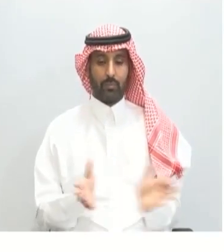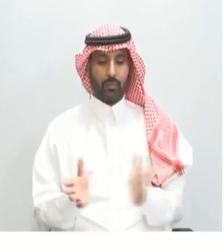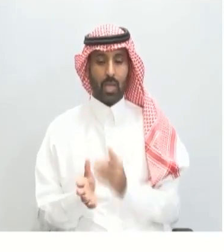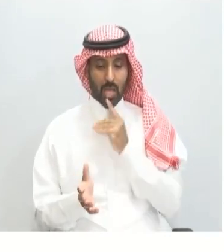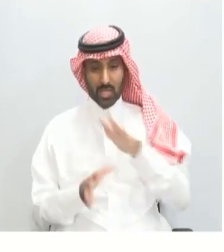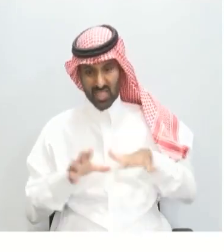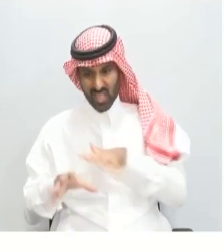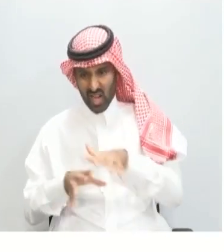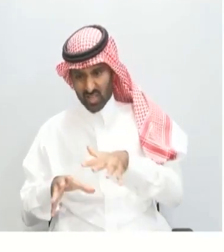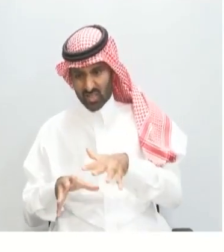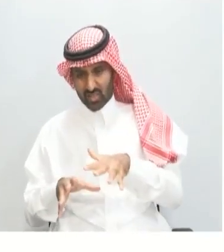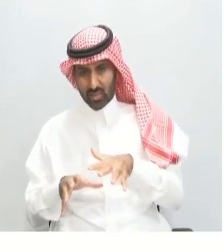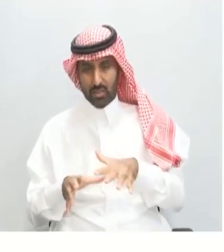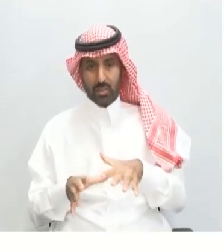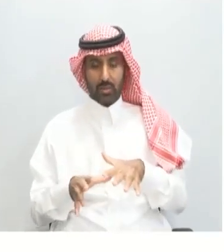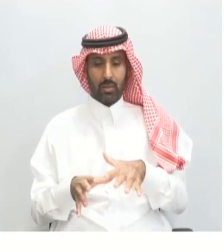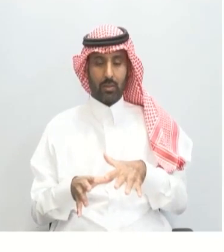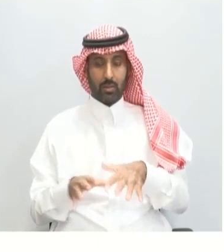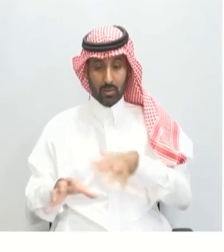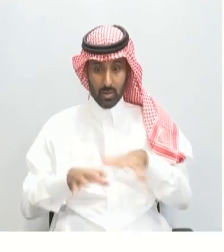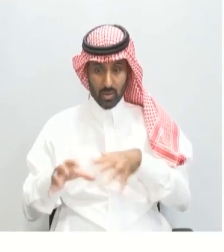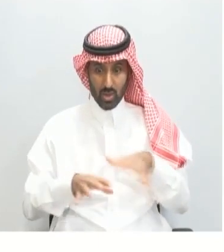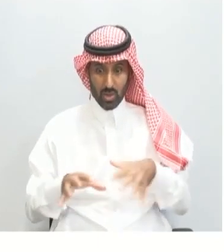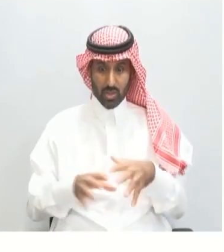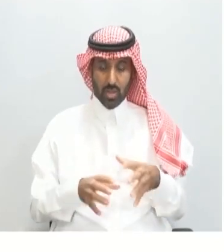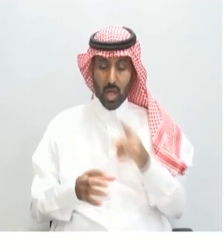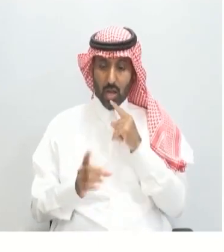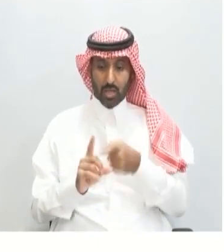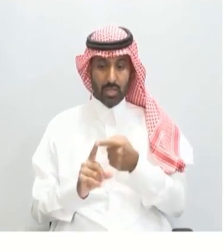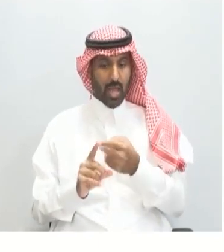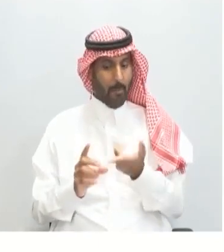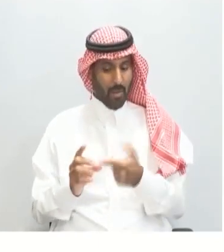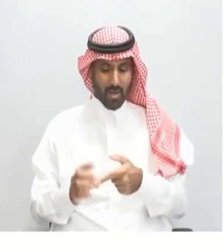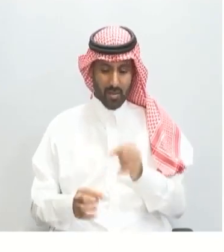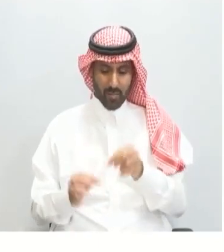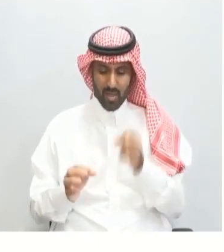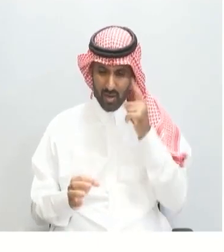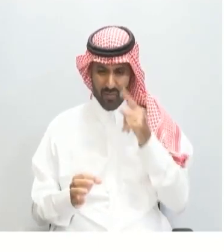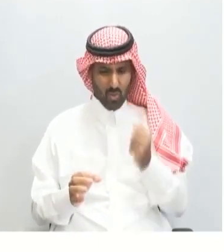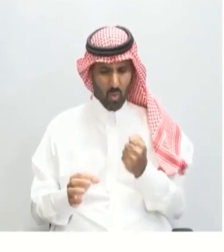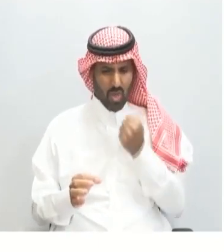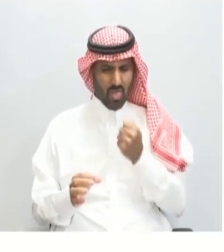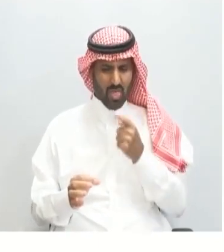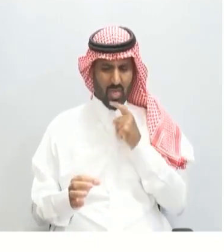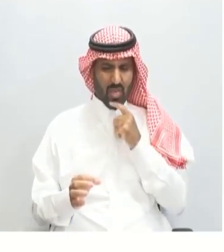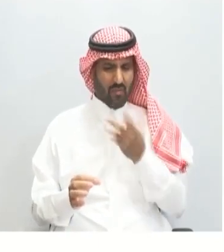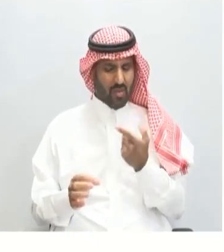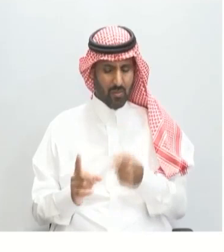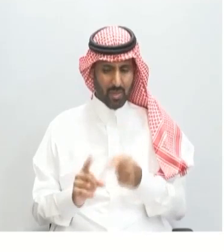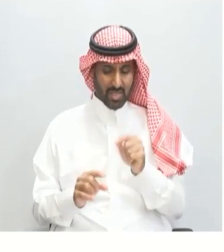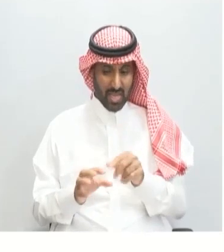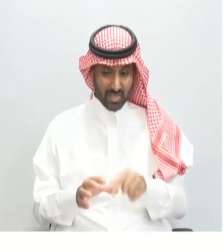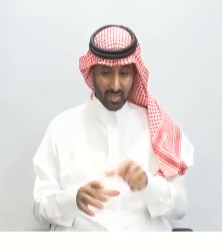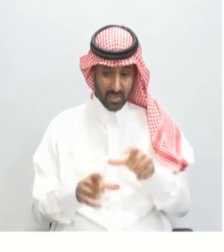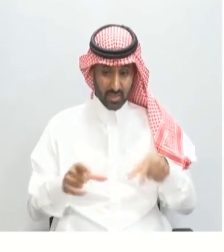الزلازل ابناء وبنات الطلاب اذا الزلازل نقيسها عن طريق جهاز اسوس ويعرف هذه الجائزه كما